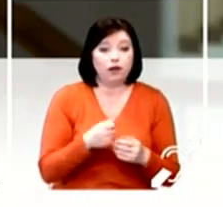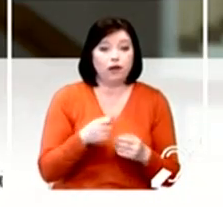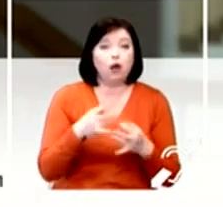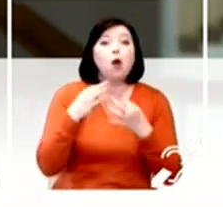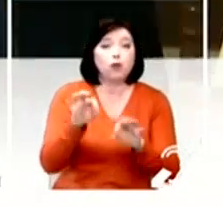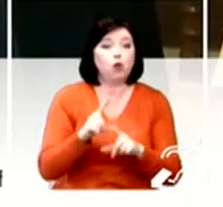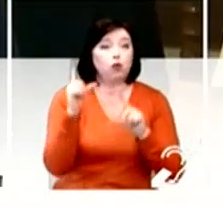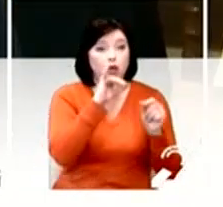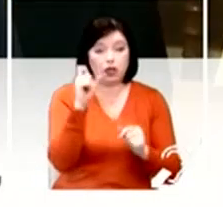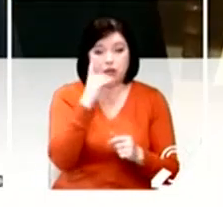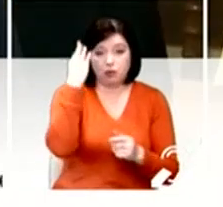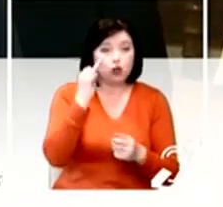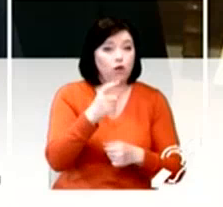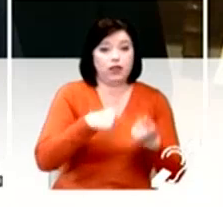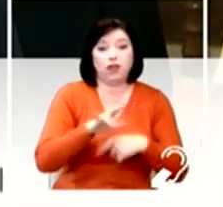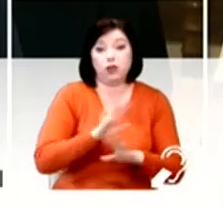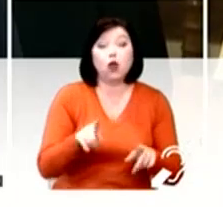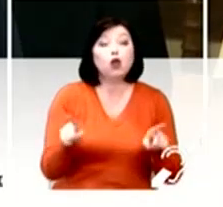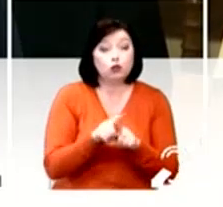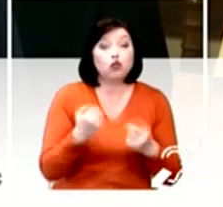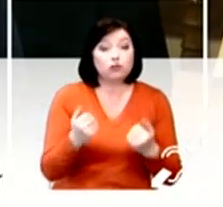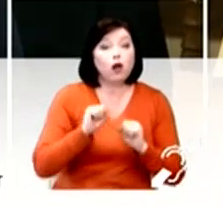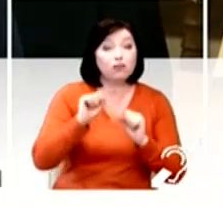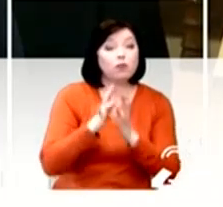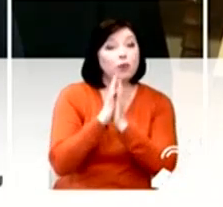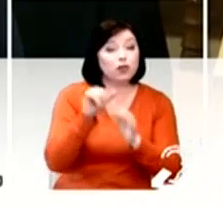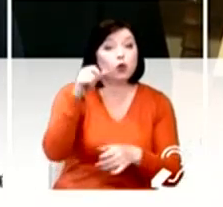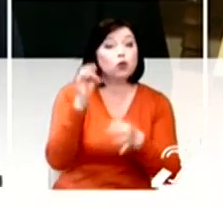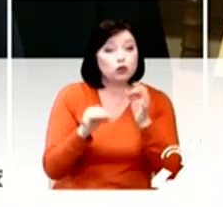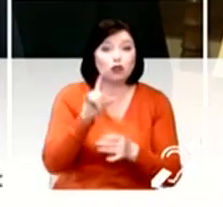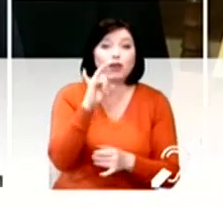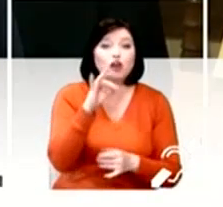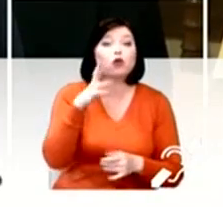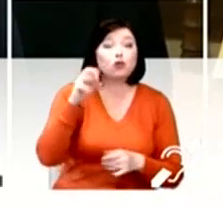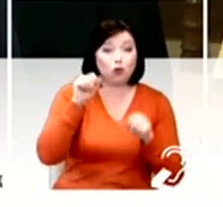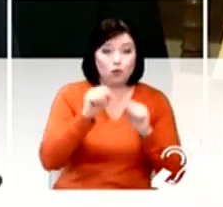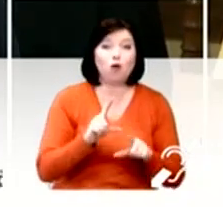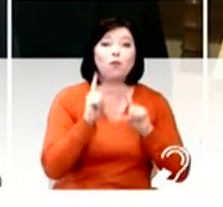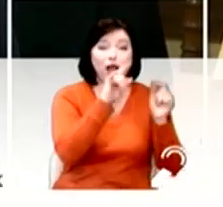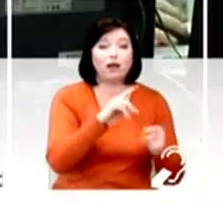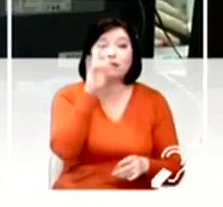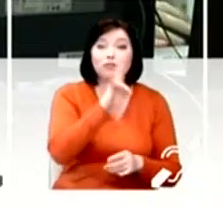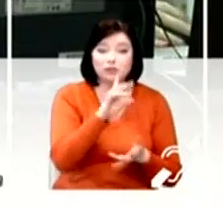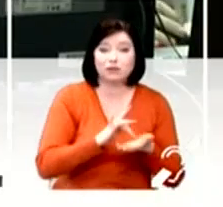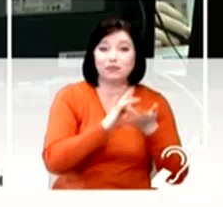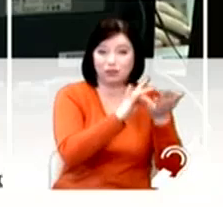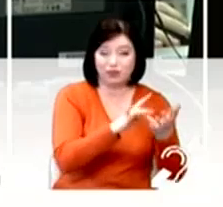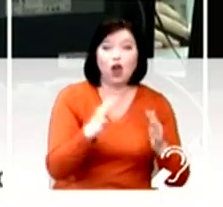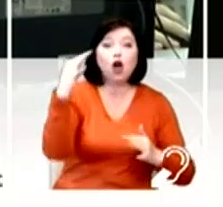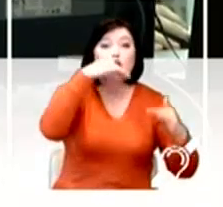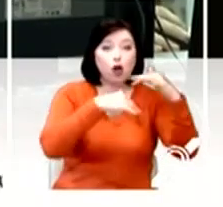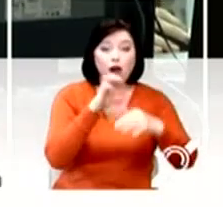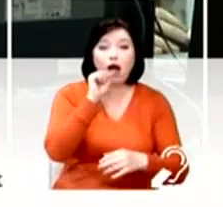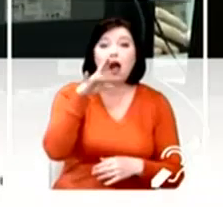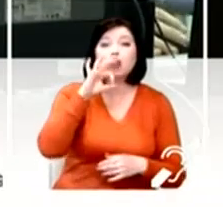părăsirea teritoriului țării. Tot astăzi, avocații au cerut permisiunea instanței ca Igor Dodon să plece la un pelerinaj pe muntele Athos